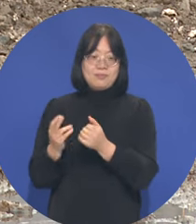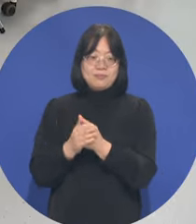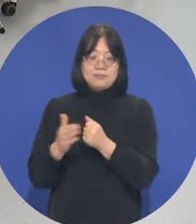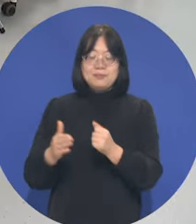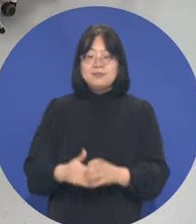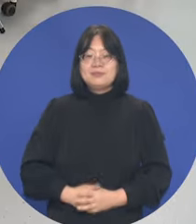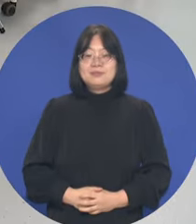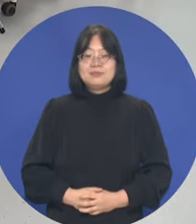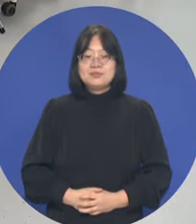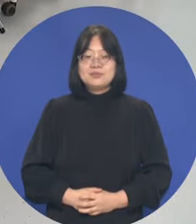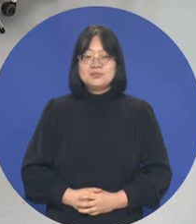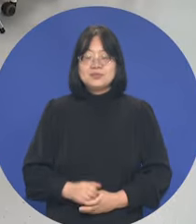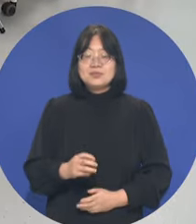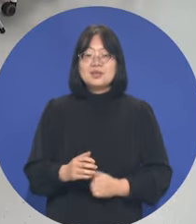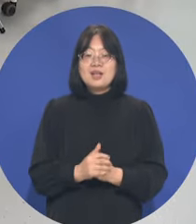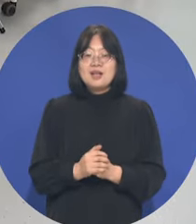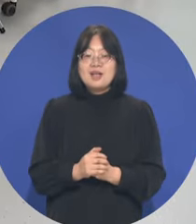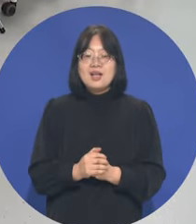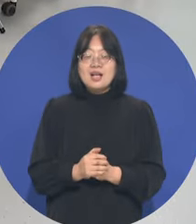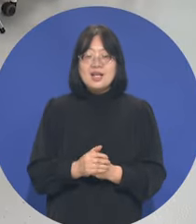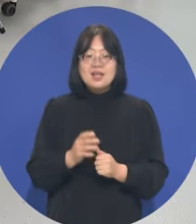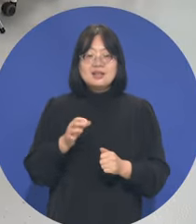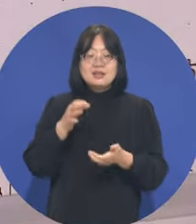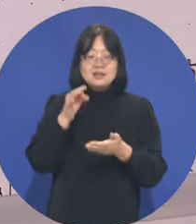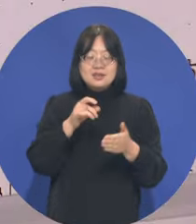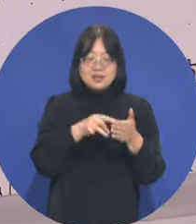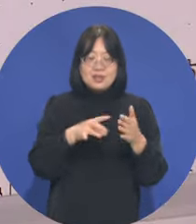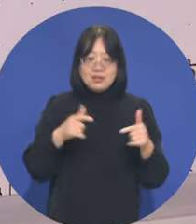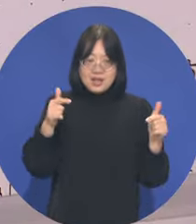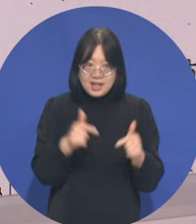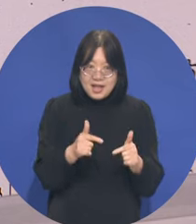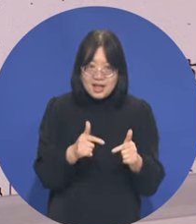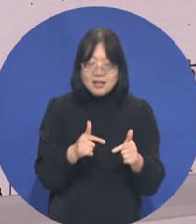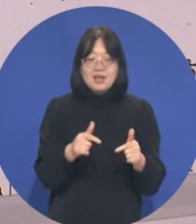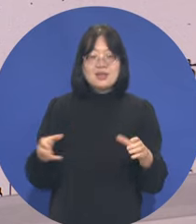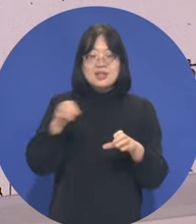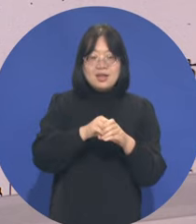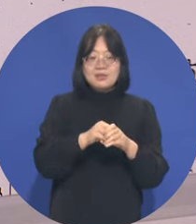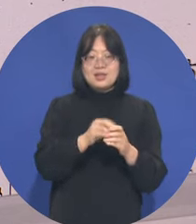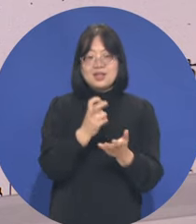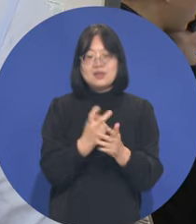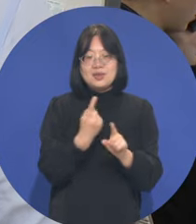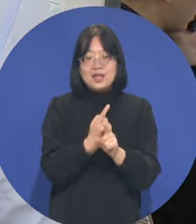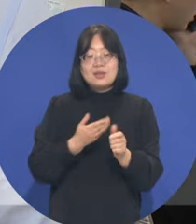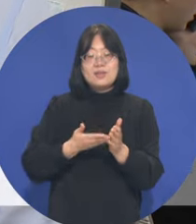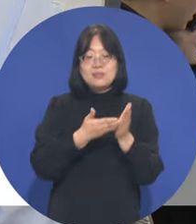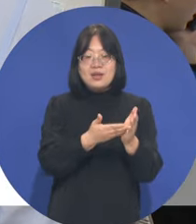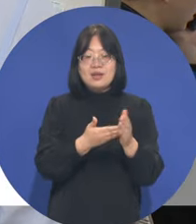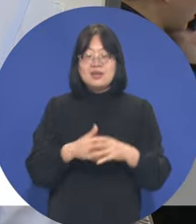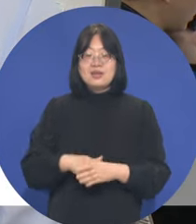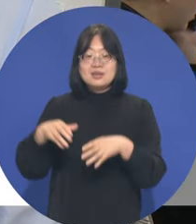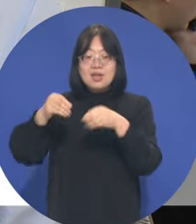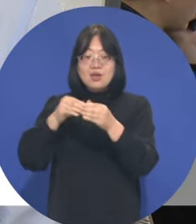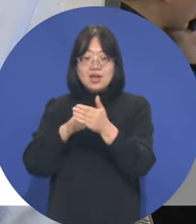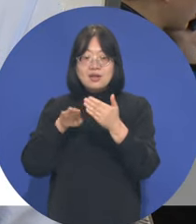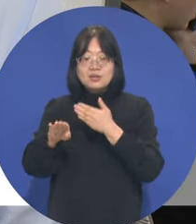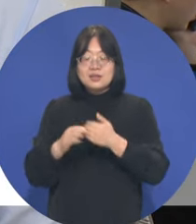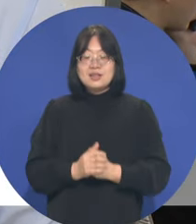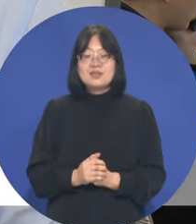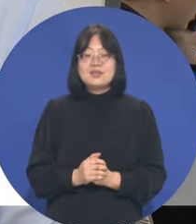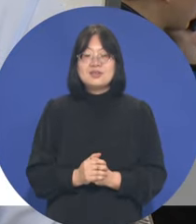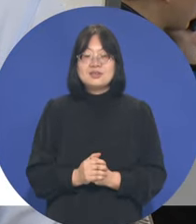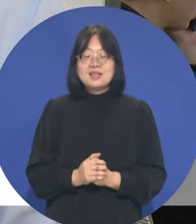때문입니다 이에 돈는 재산세 완화 등의 내용을 담아 제도 개선을 건의했습니다 철거를 하면